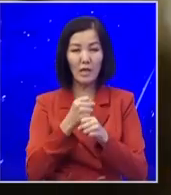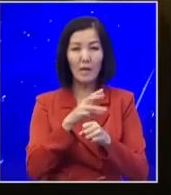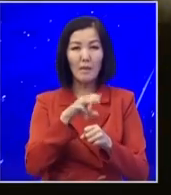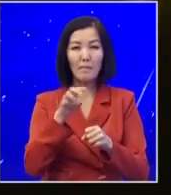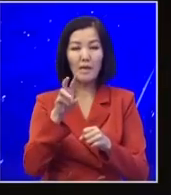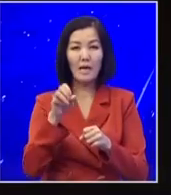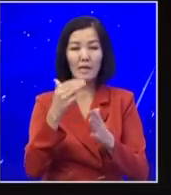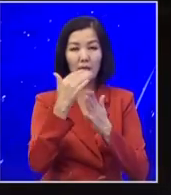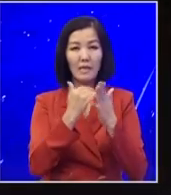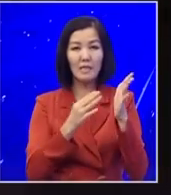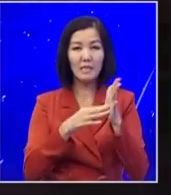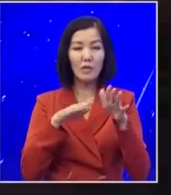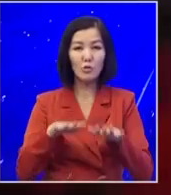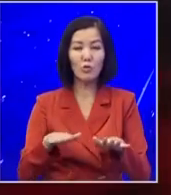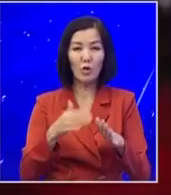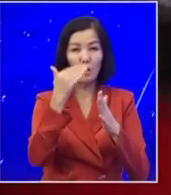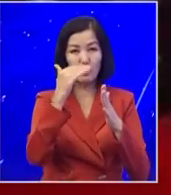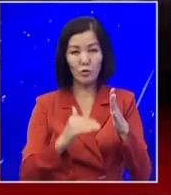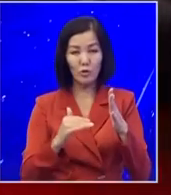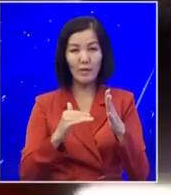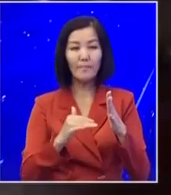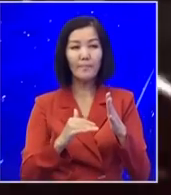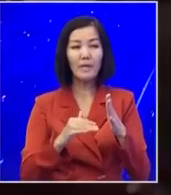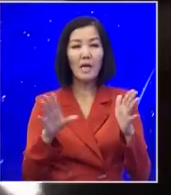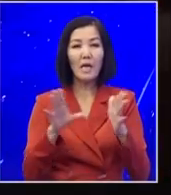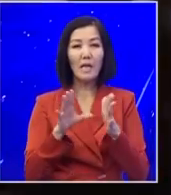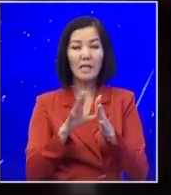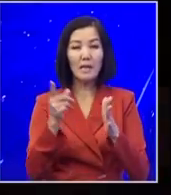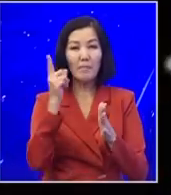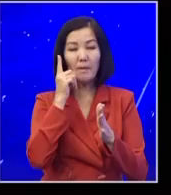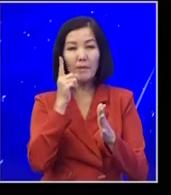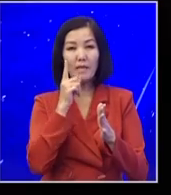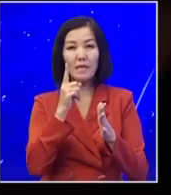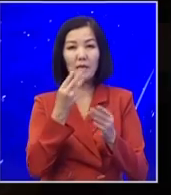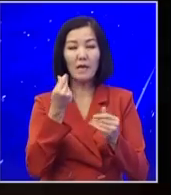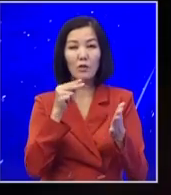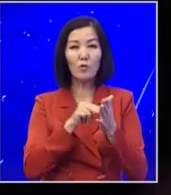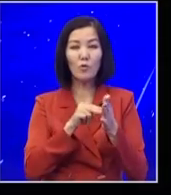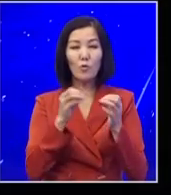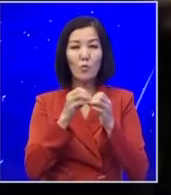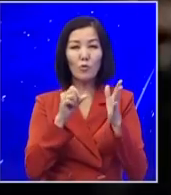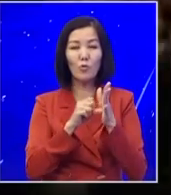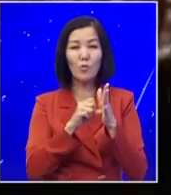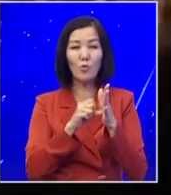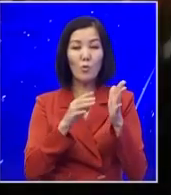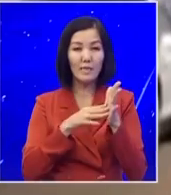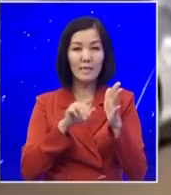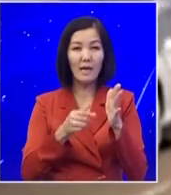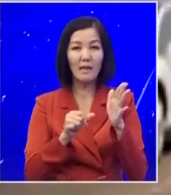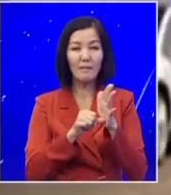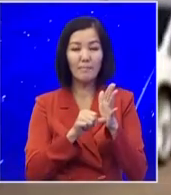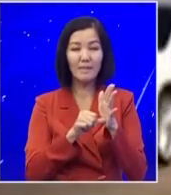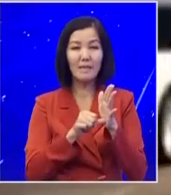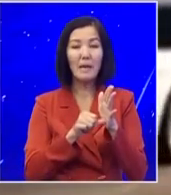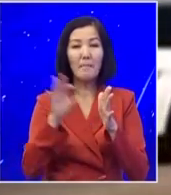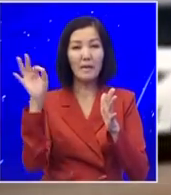миллиардерлер рейтингісінде 8-ші орынға түсті. Бұған Tesla электромобильдер акциясы құнының 19,68%-ке дейін құлауы себеп.